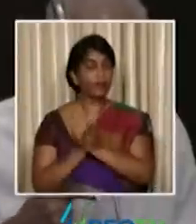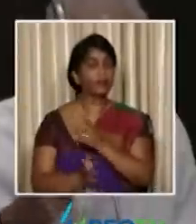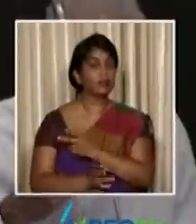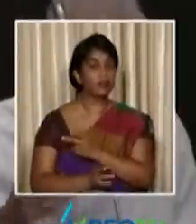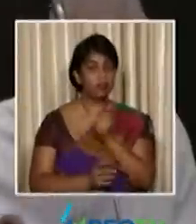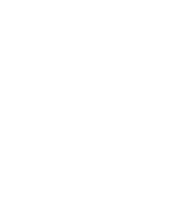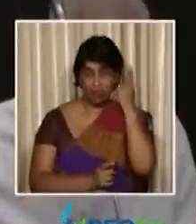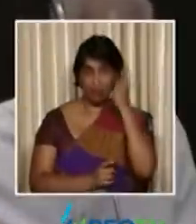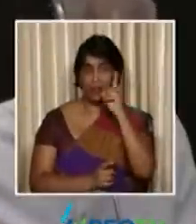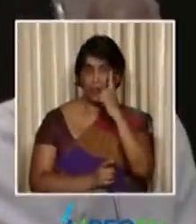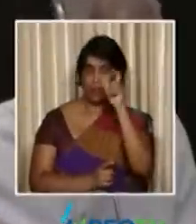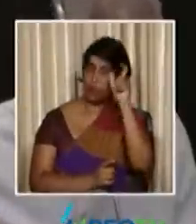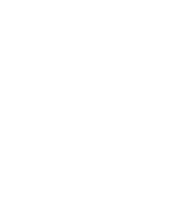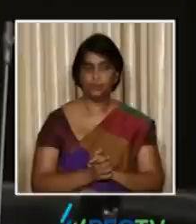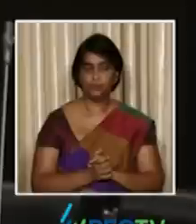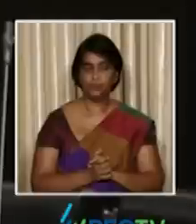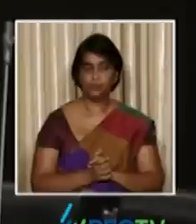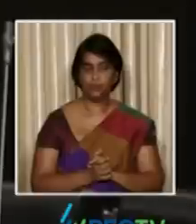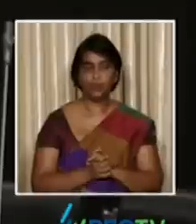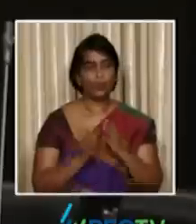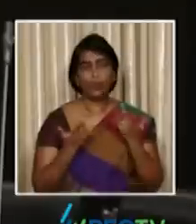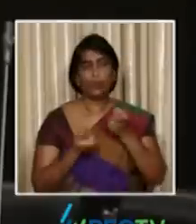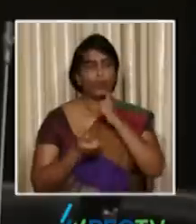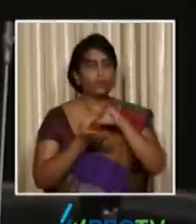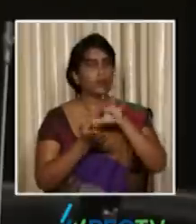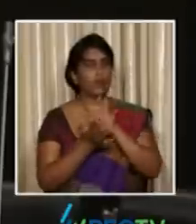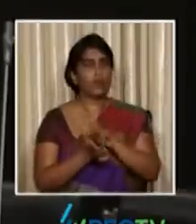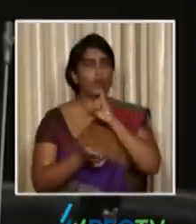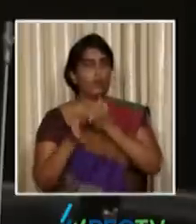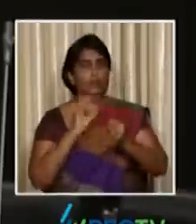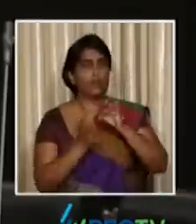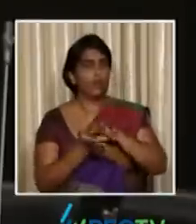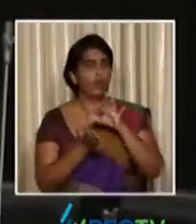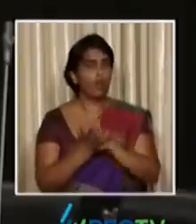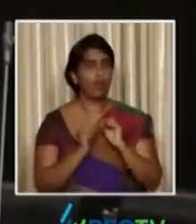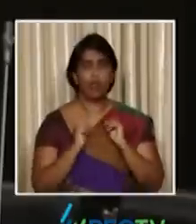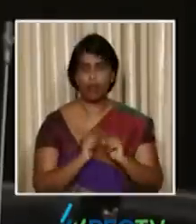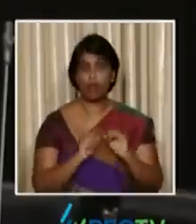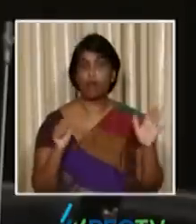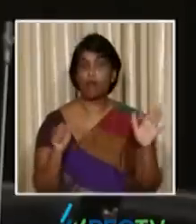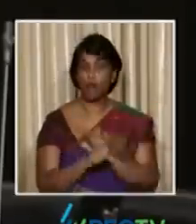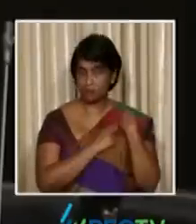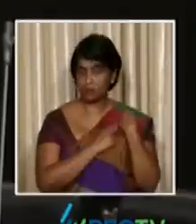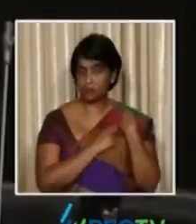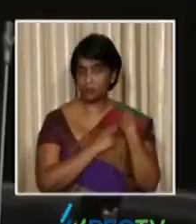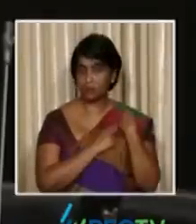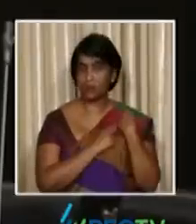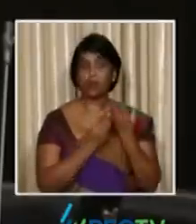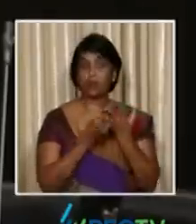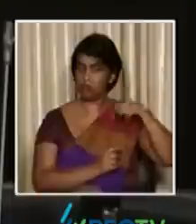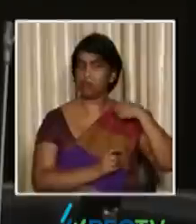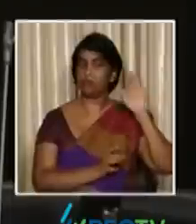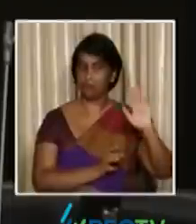මහා මොලකරුවා එක පුද්ගලයෙක් වෙන්න පුළුවන් කොහෙද නඩු දාන්නේ කොහොමද නඩු දාන්නේ මොන විදියට නඩු දාන්නේ කියන එකේ සම්පූර්ණ වගකීම ලබා ගත